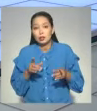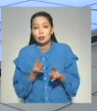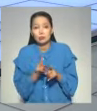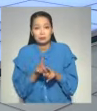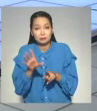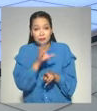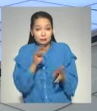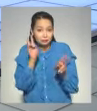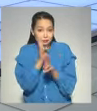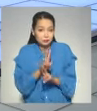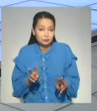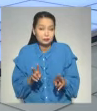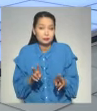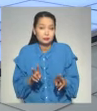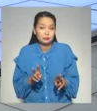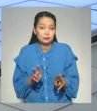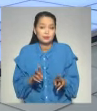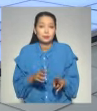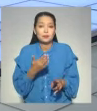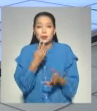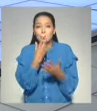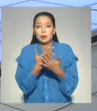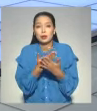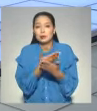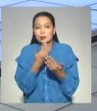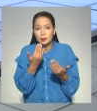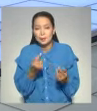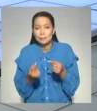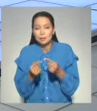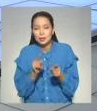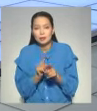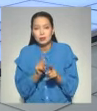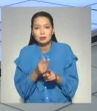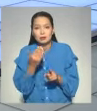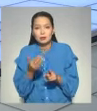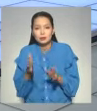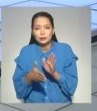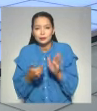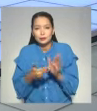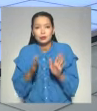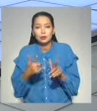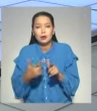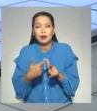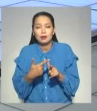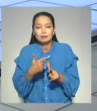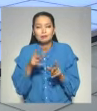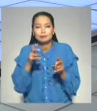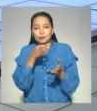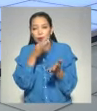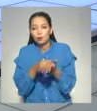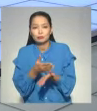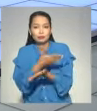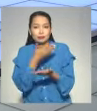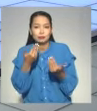жасайтынан хабарсызбыз. Сырға беріктігі соншалық бір-бірінің азан шақырып қойған атында атамайды. Әріптесім Сүндет